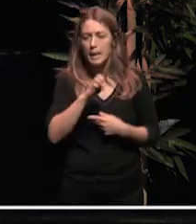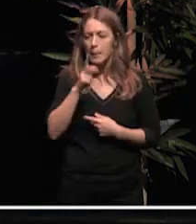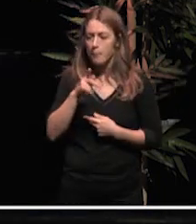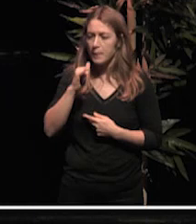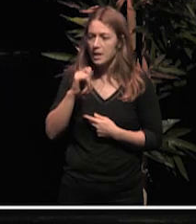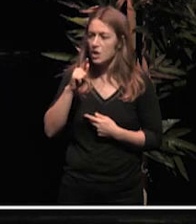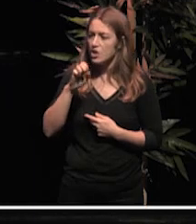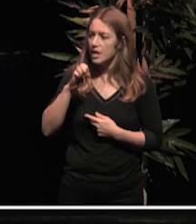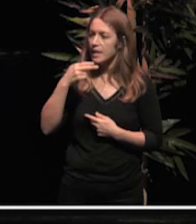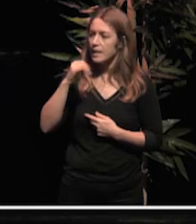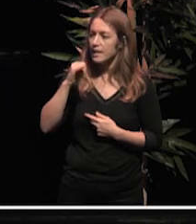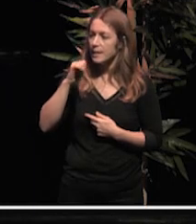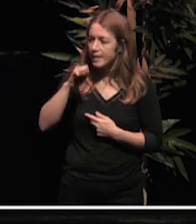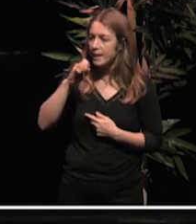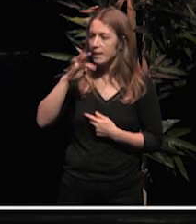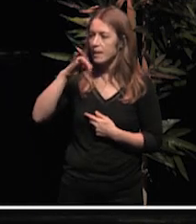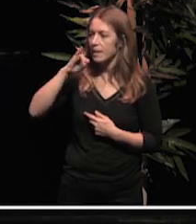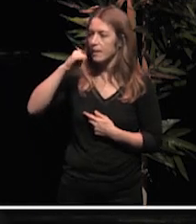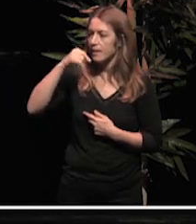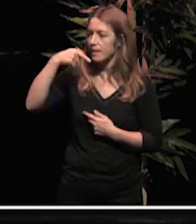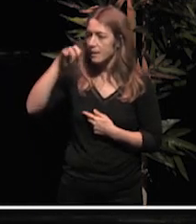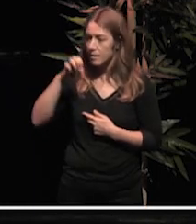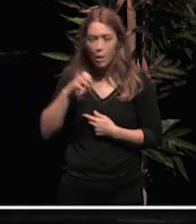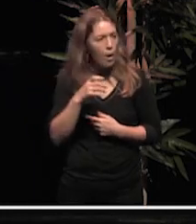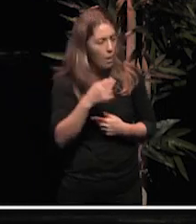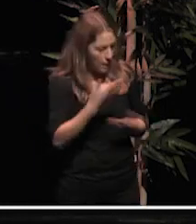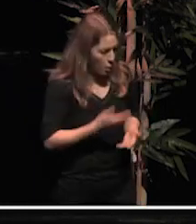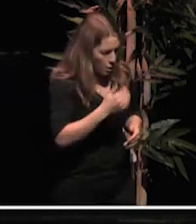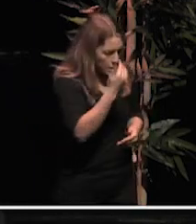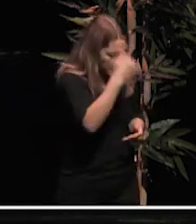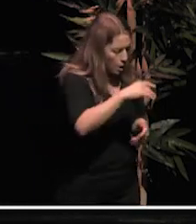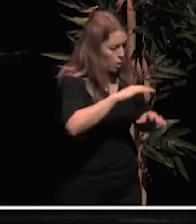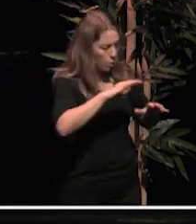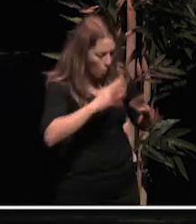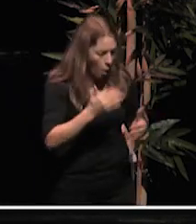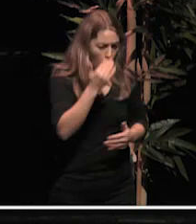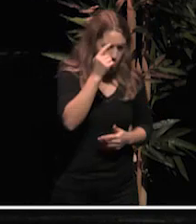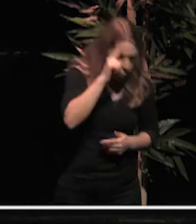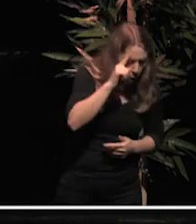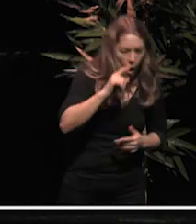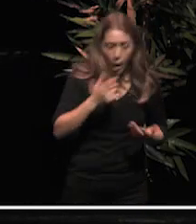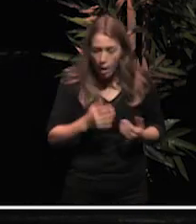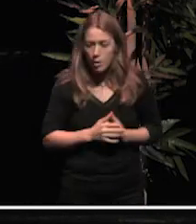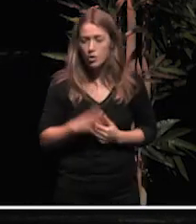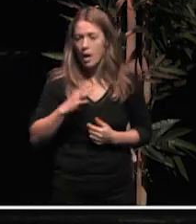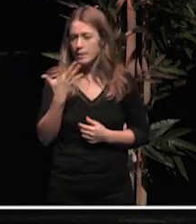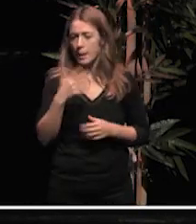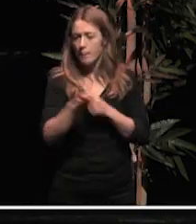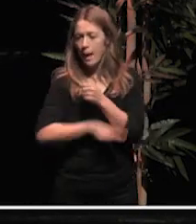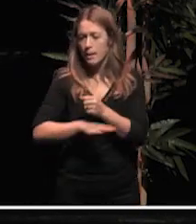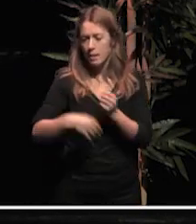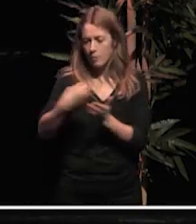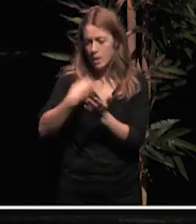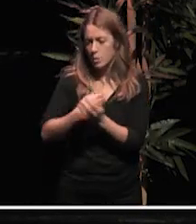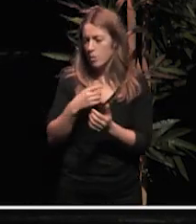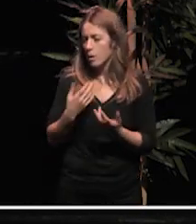livre, La symphonie du vivant. On sait comment le faire et pourquoi le faire. C'est-à-dire il y a 5 éléments fondamentaux qui permettent de savoir comment mieux se